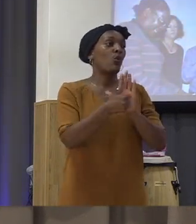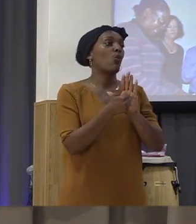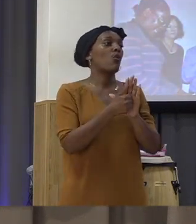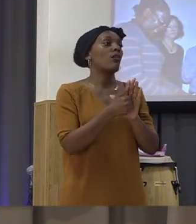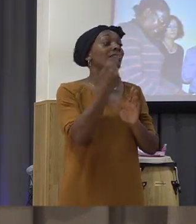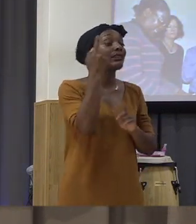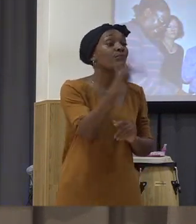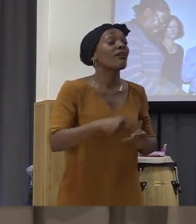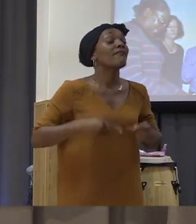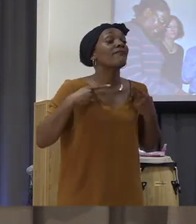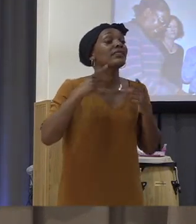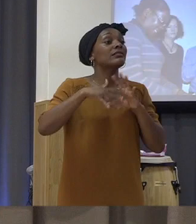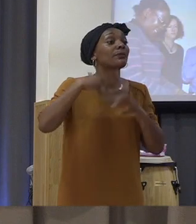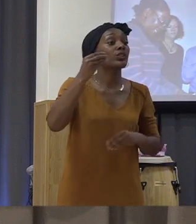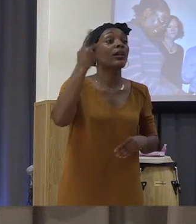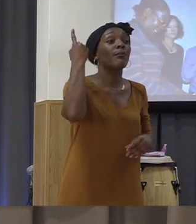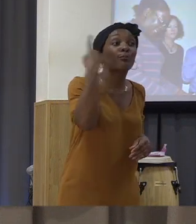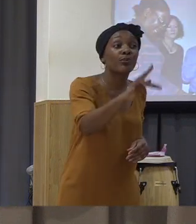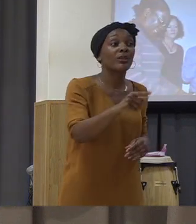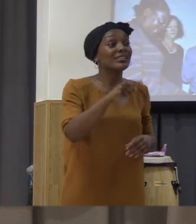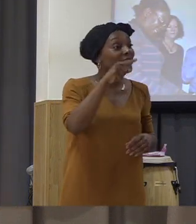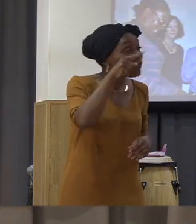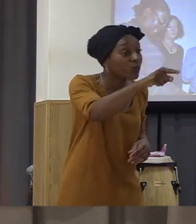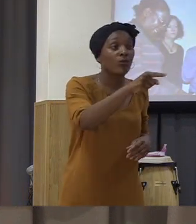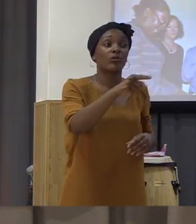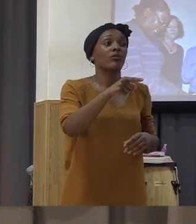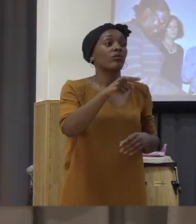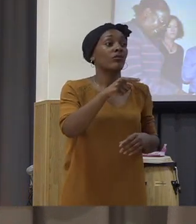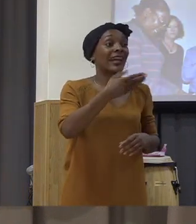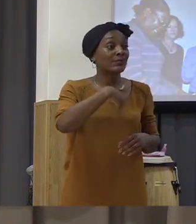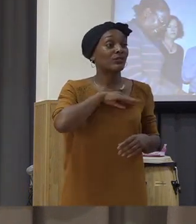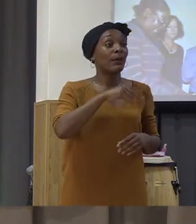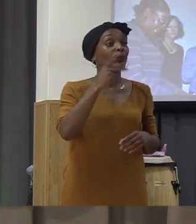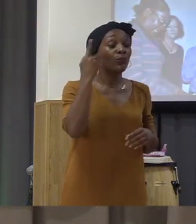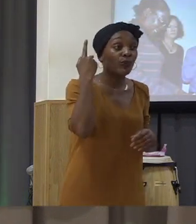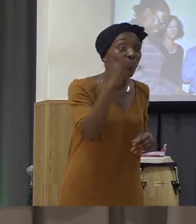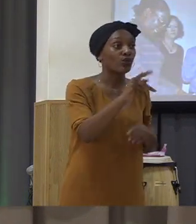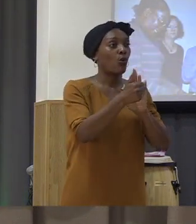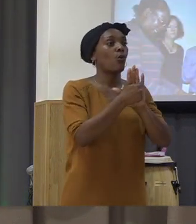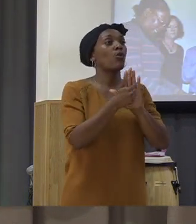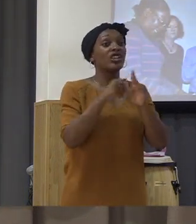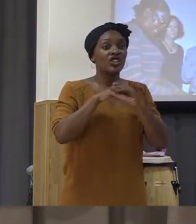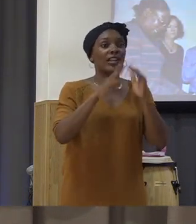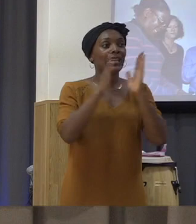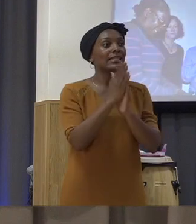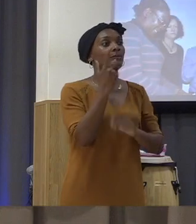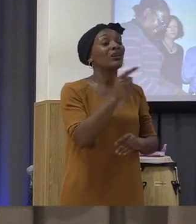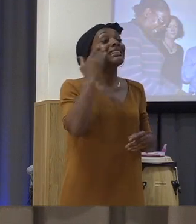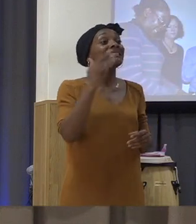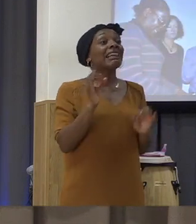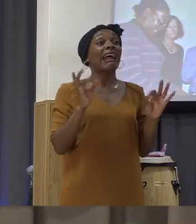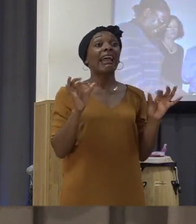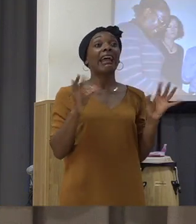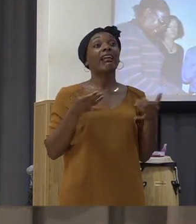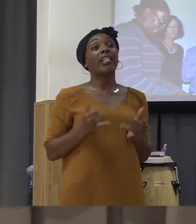spirituelle. C'est à vous d'être acteurs de votre vie d'Église. Si vous ne répondez favorablement à rien, il ne se passera